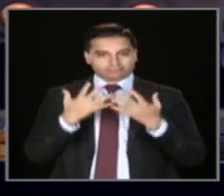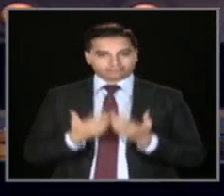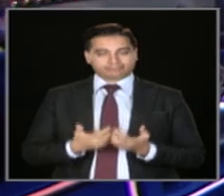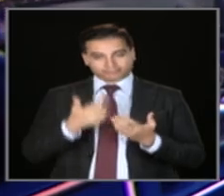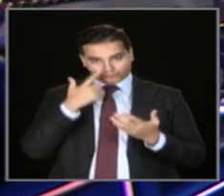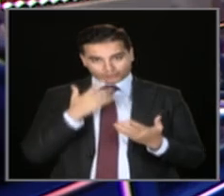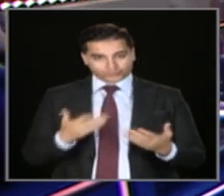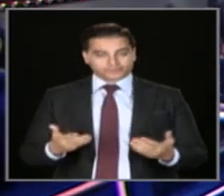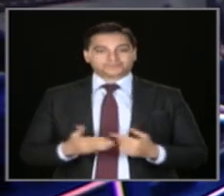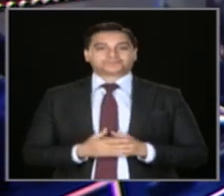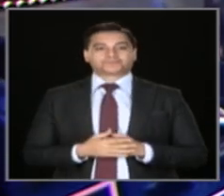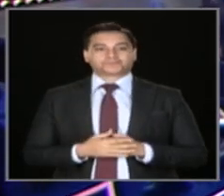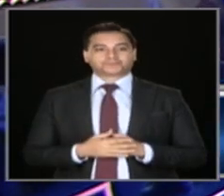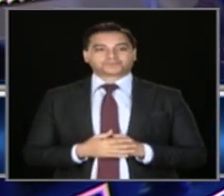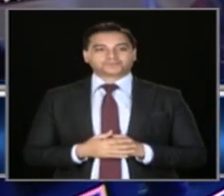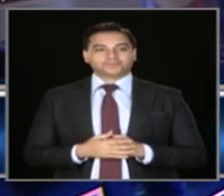هو: